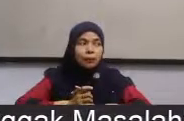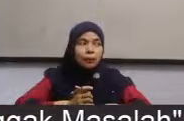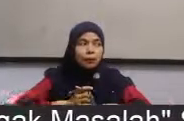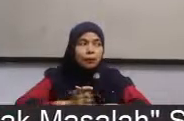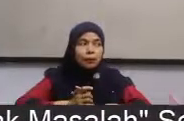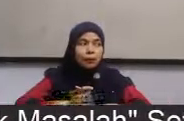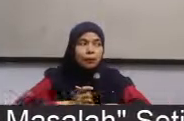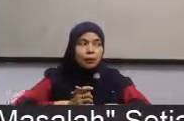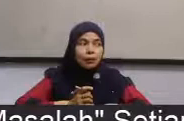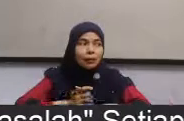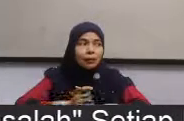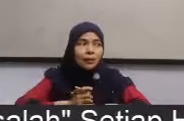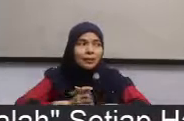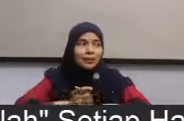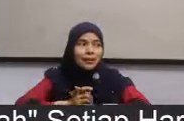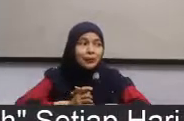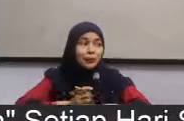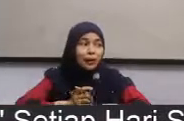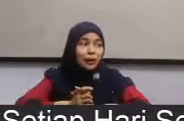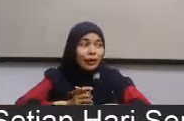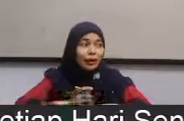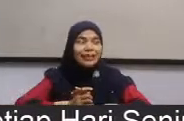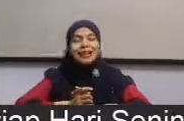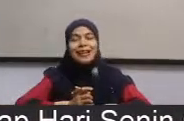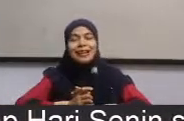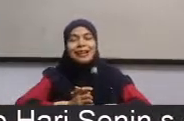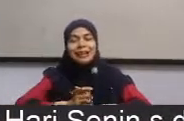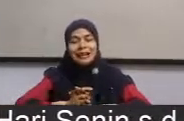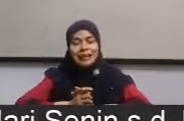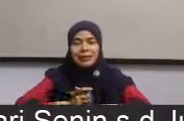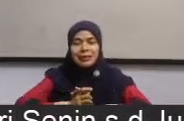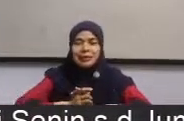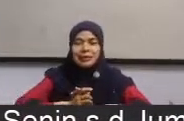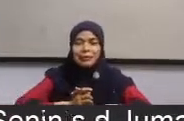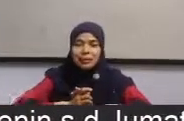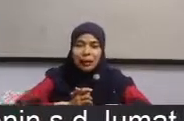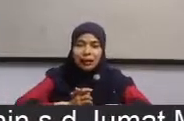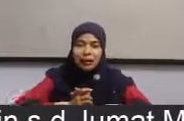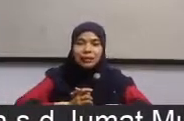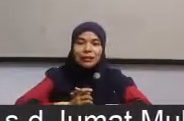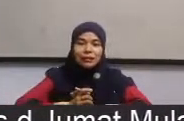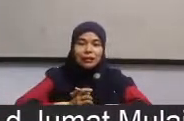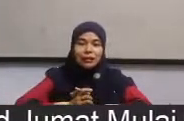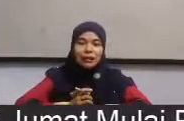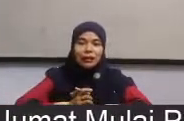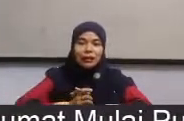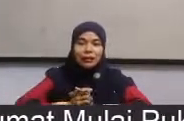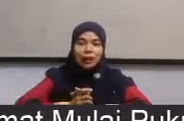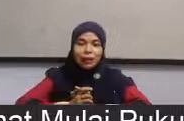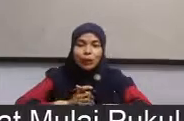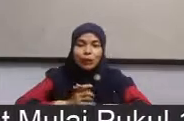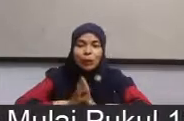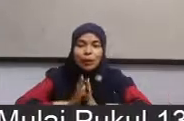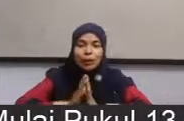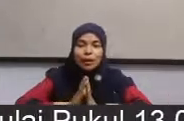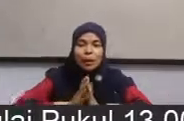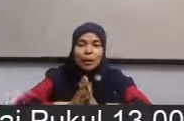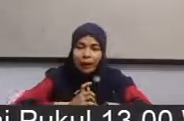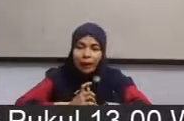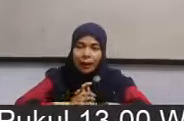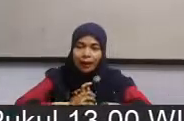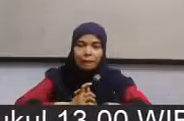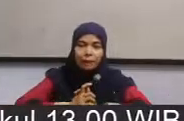apa menghasilkan uang Iya jadi bisa Nah itu kan awalnya